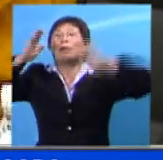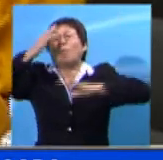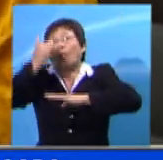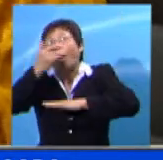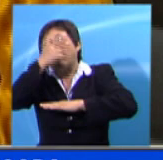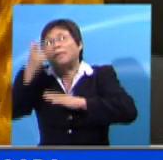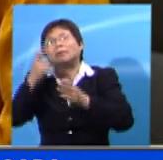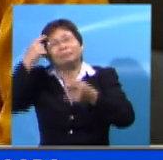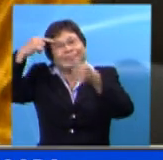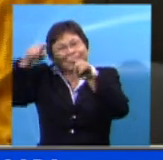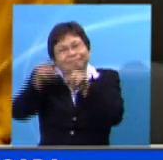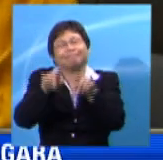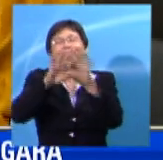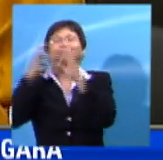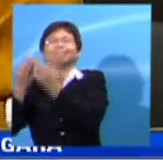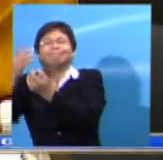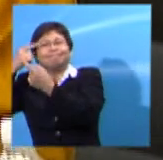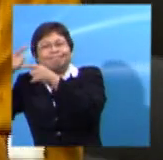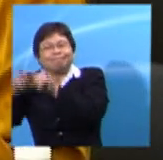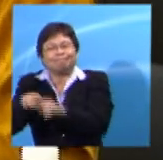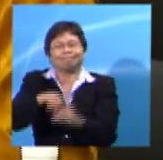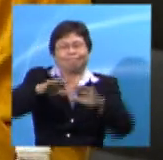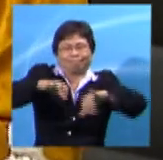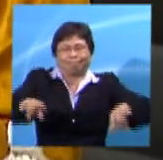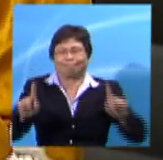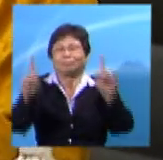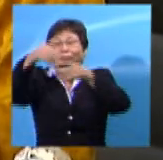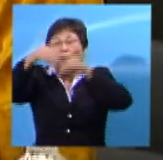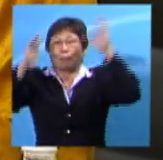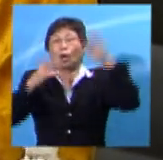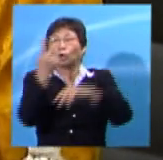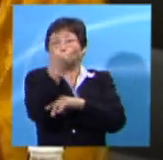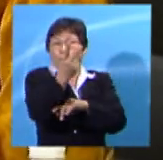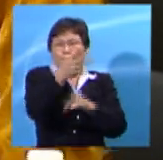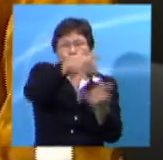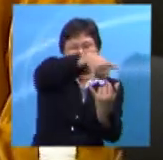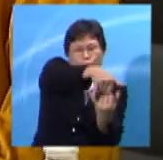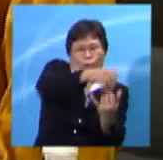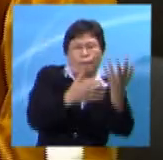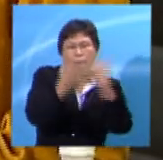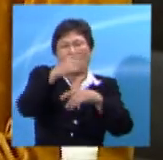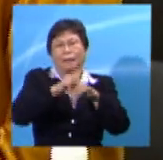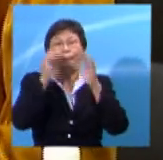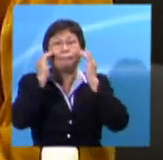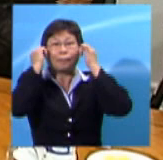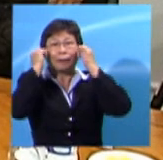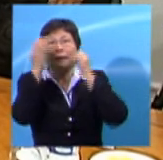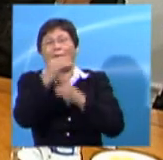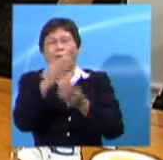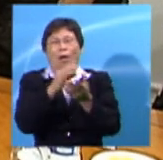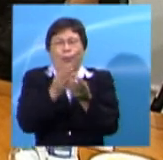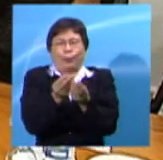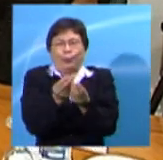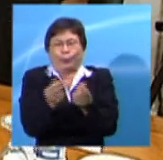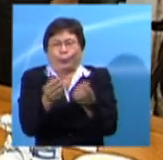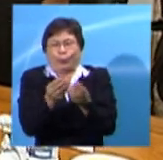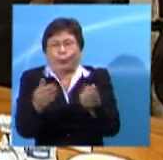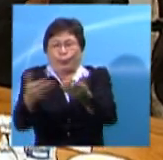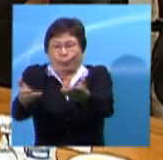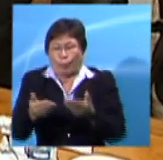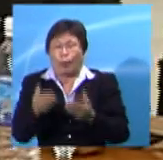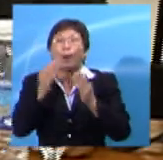atas persetujuan keluarga dalam pada itu dua jenazah akan dibakar di Belanda dan Abu akan juga dibawa